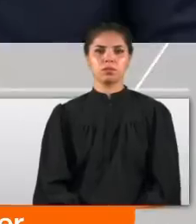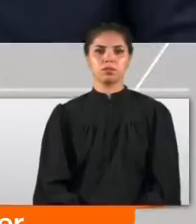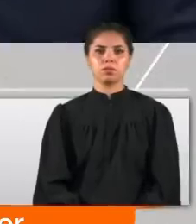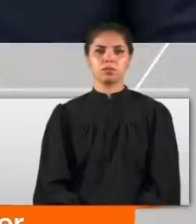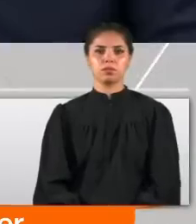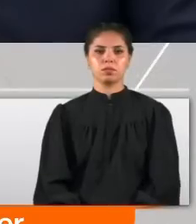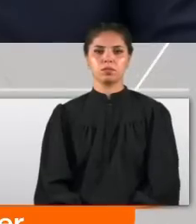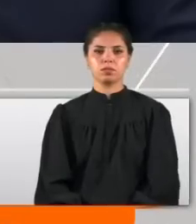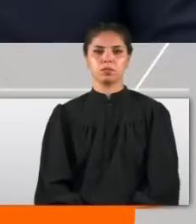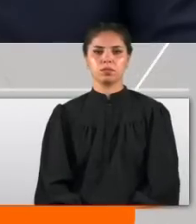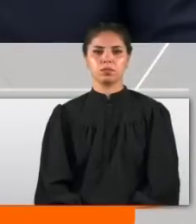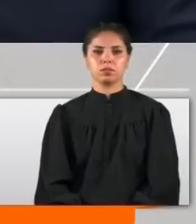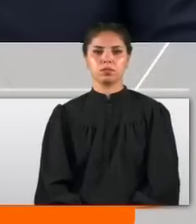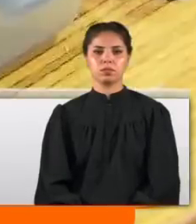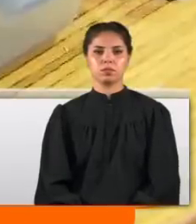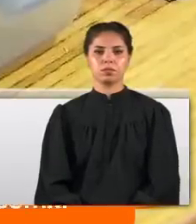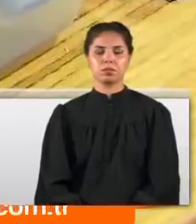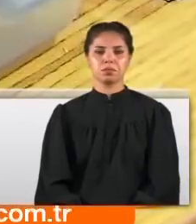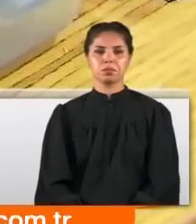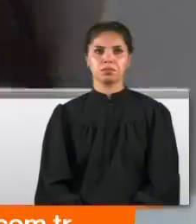Kamu çalışanlarımızı enflasyona ezdirmedik.